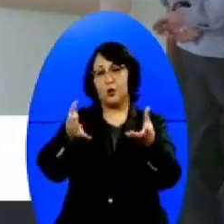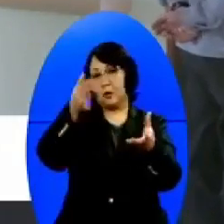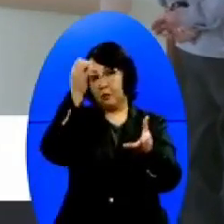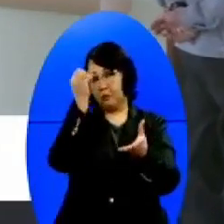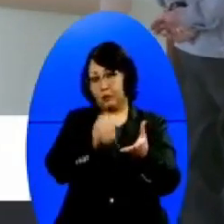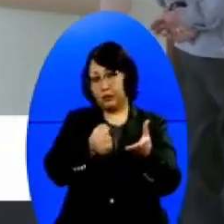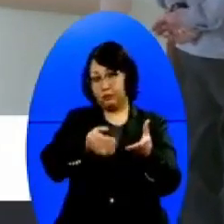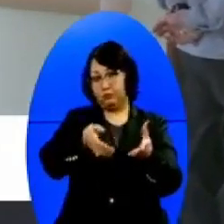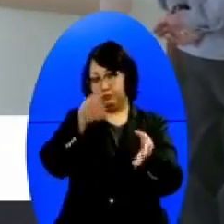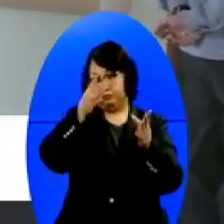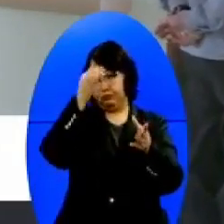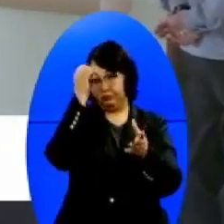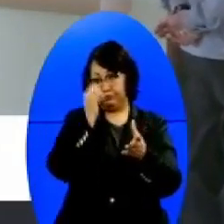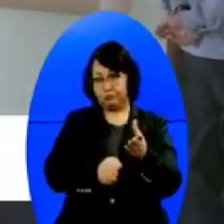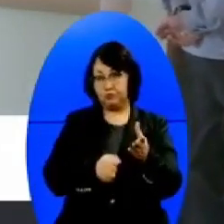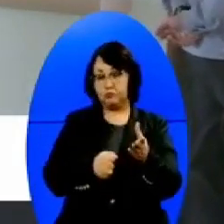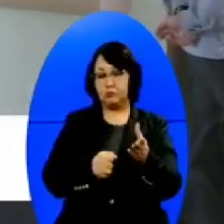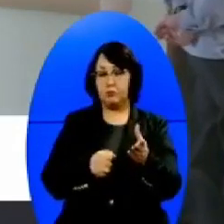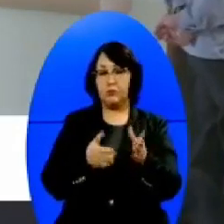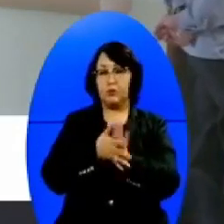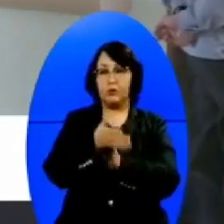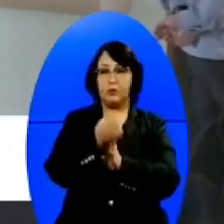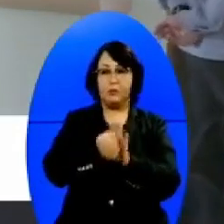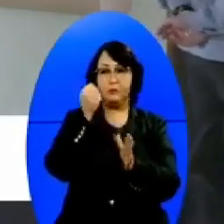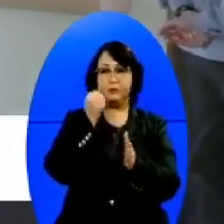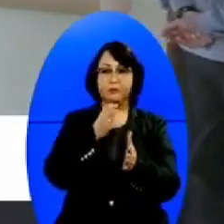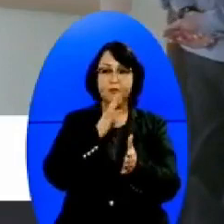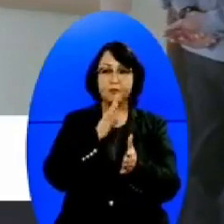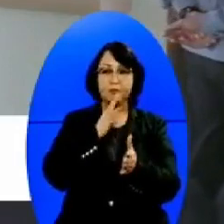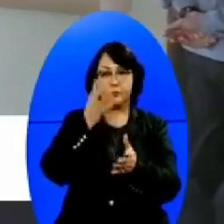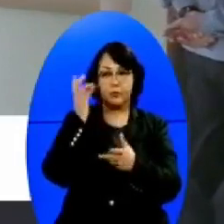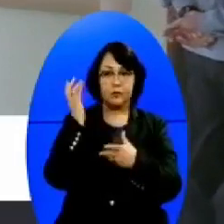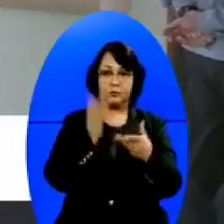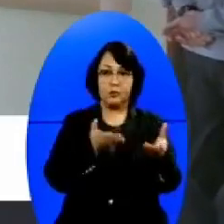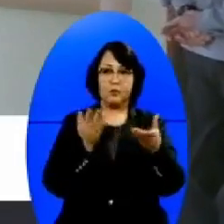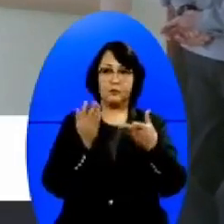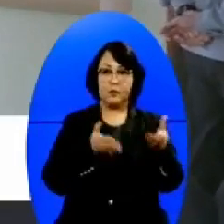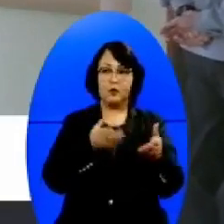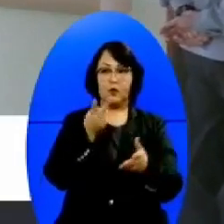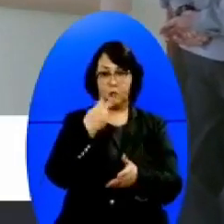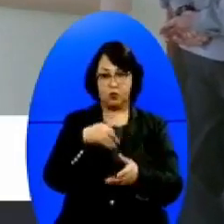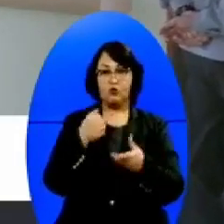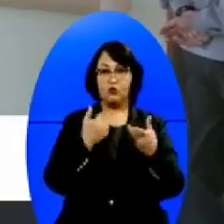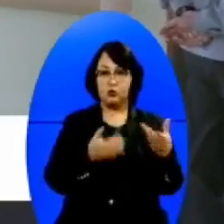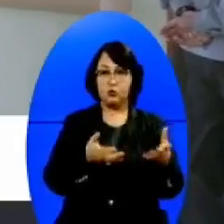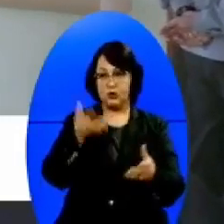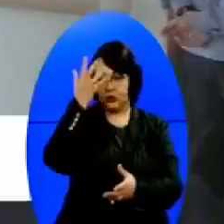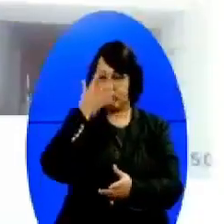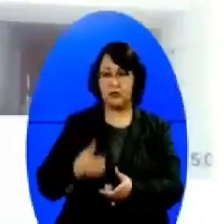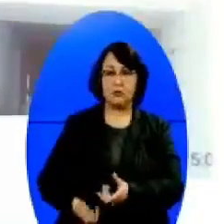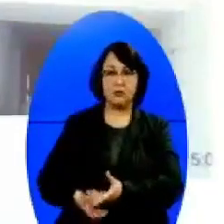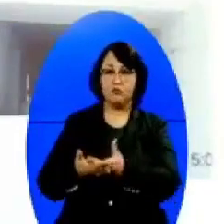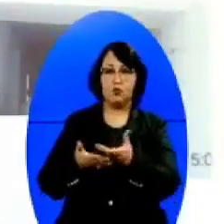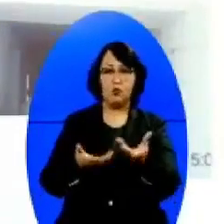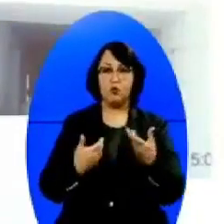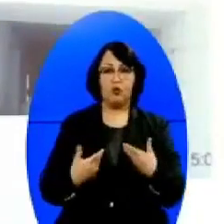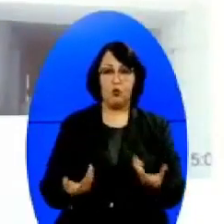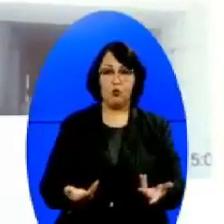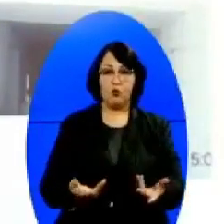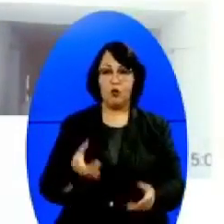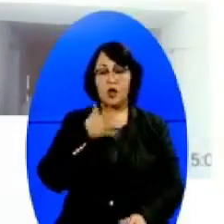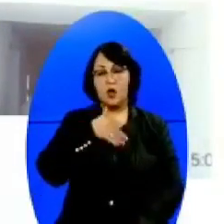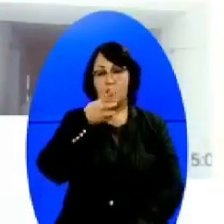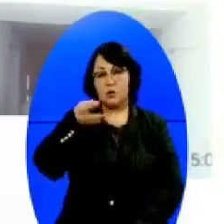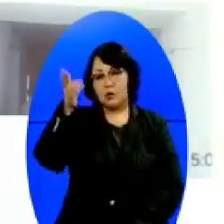батлуулахар төсөвт хөрөнгөнийх нь асуудлыг батлуулахар засгийн газарлаа 2 удаа оруулсан боловч одоо энэ дэмжигдээгүй. Эрүүл мэндийн